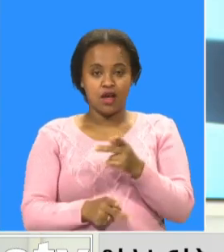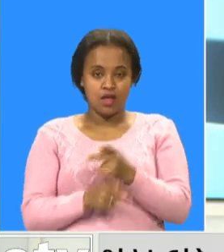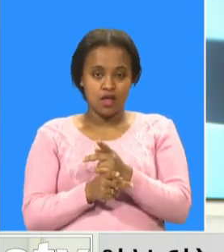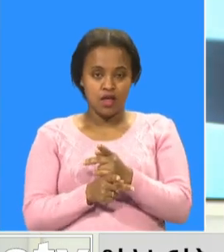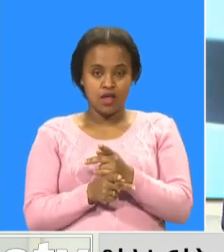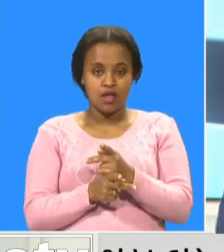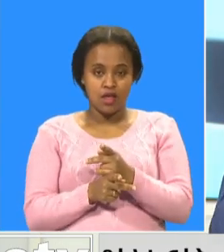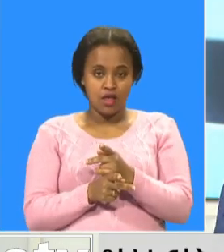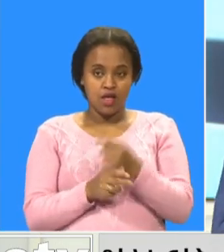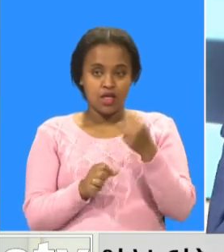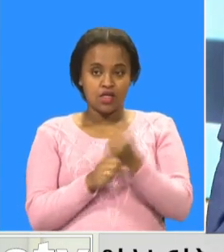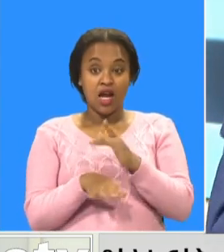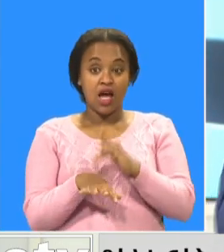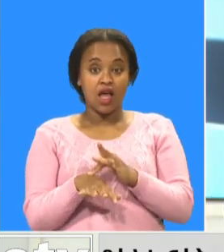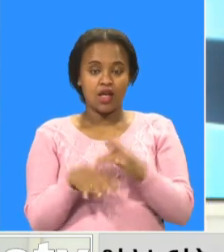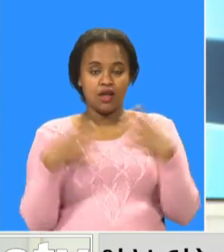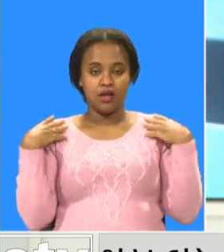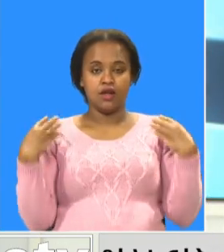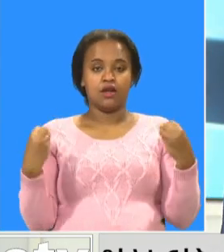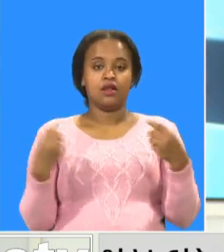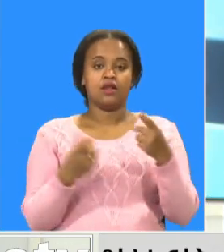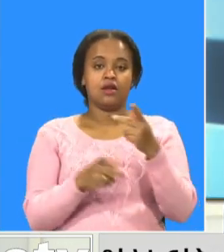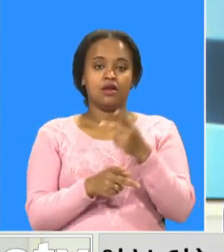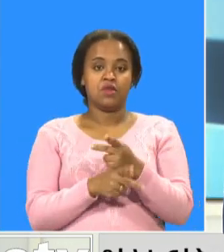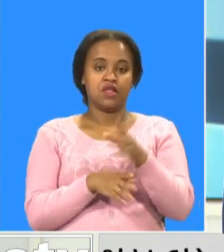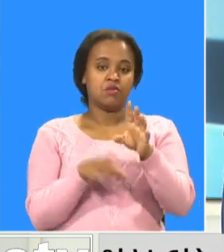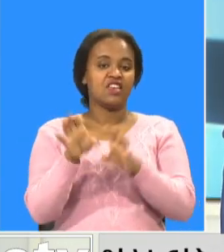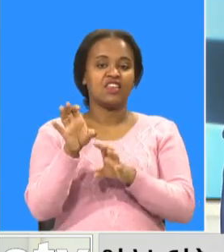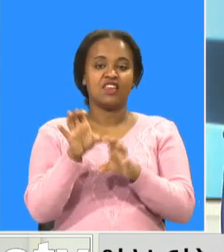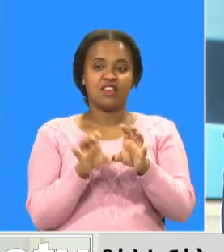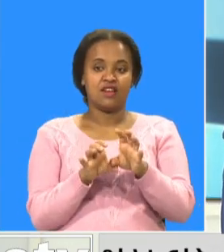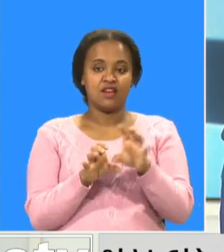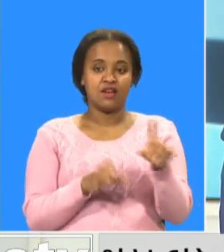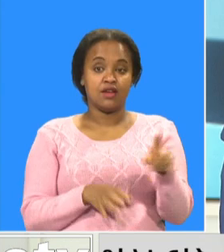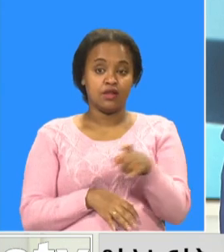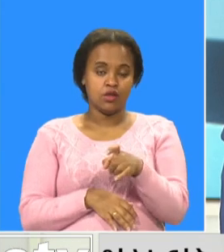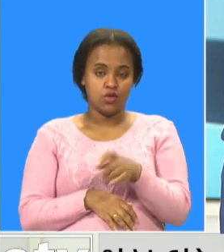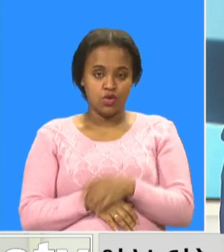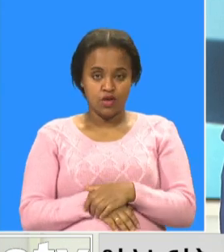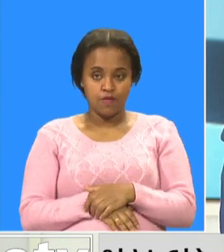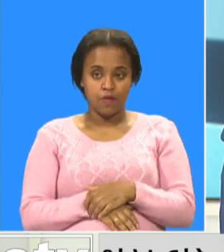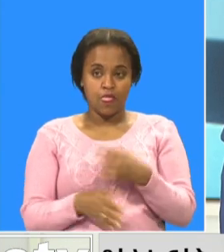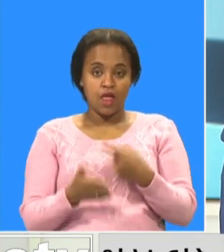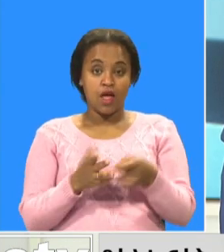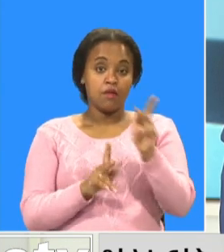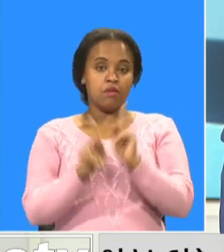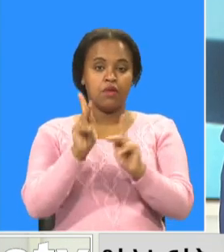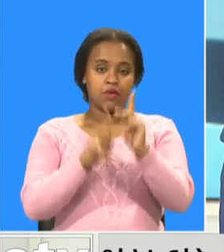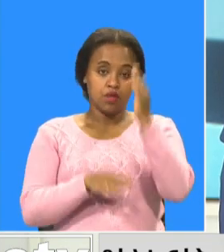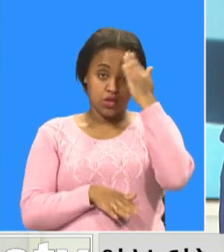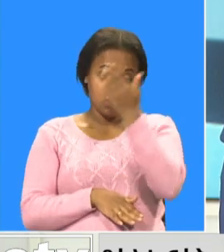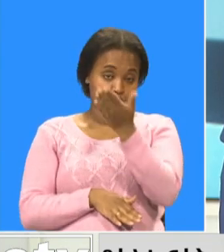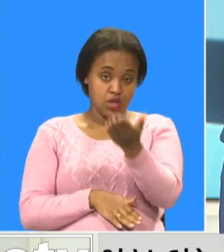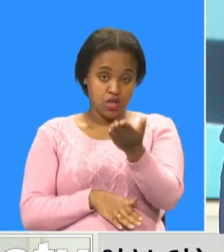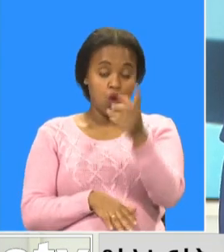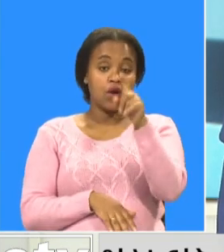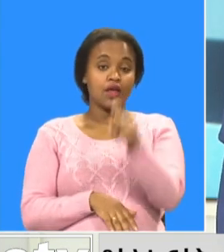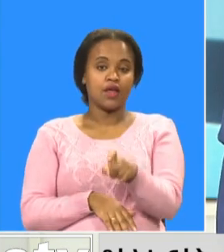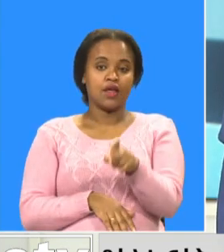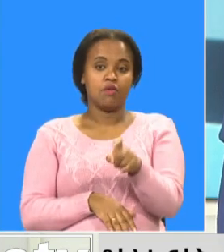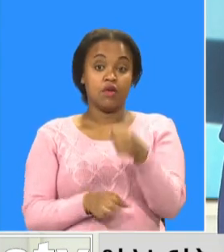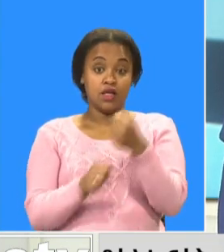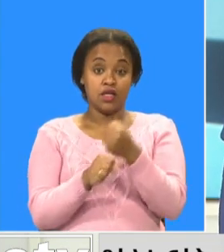ደግሞ የሰራ ላይ ደህንነት ለመጠበቅ የተደረገ ስለሆነ ይሄ በህብረተሰቡ ሊታወቅ